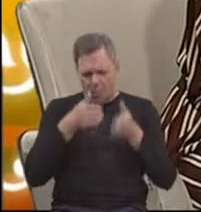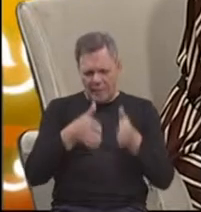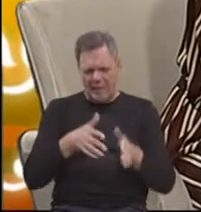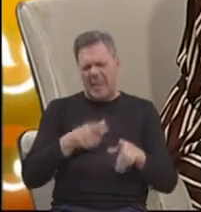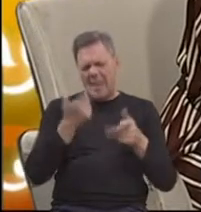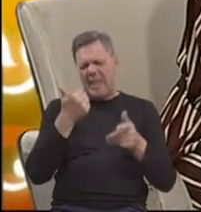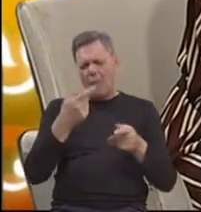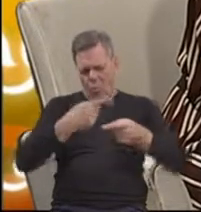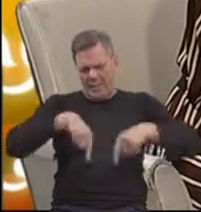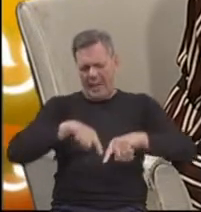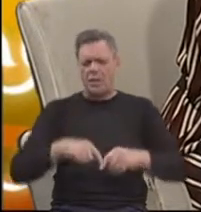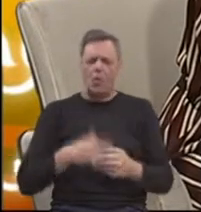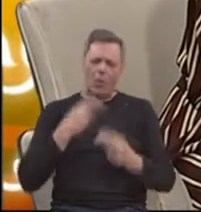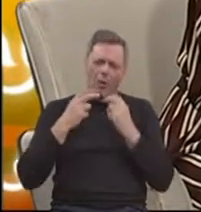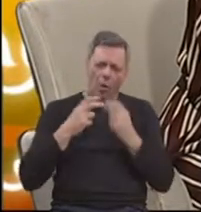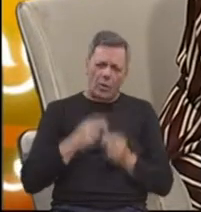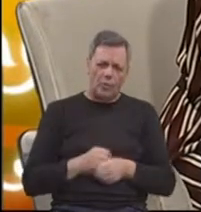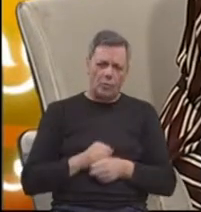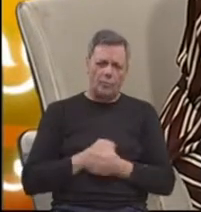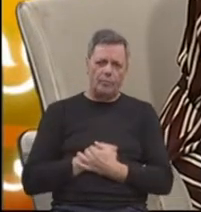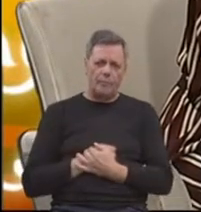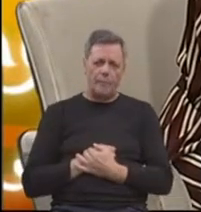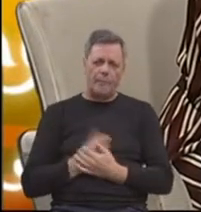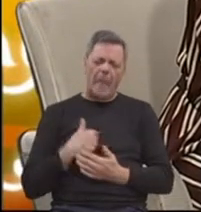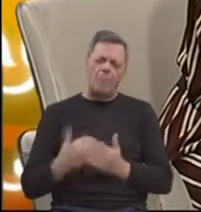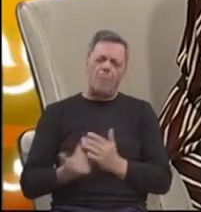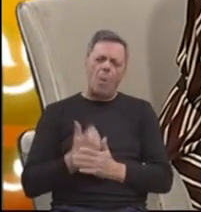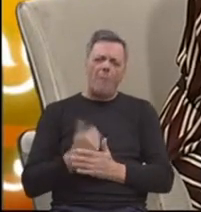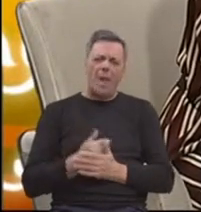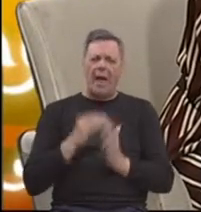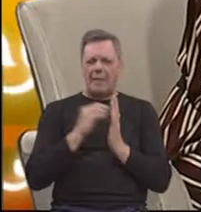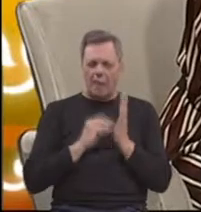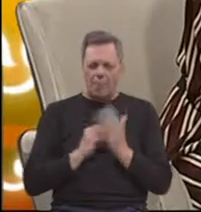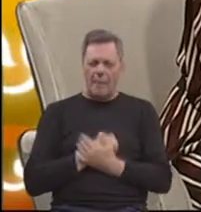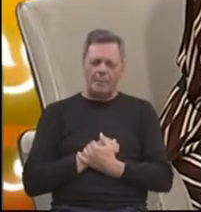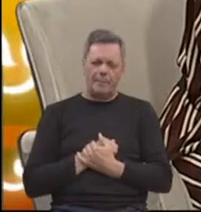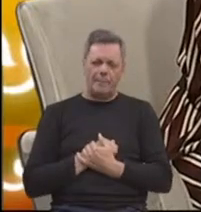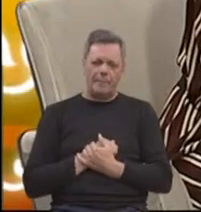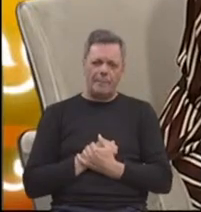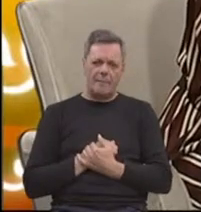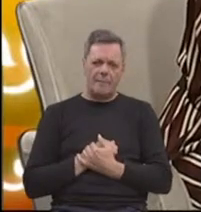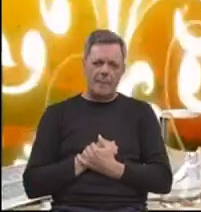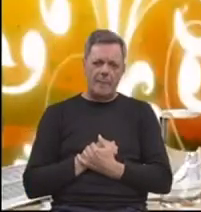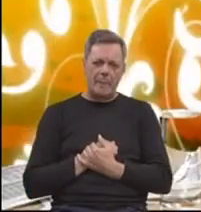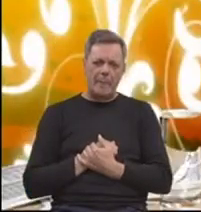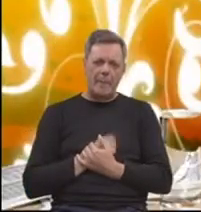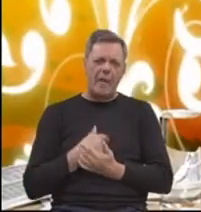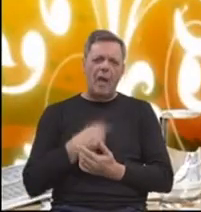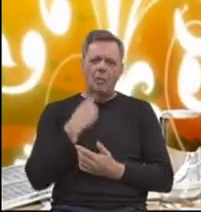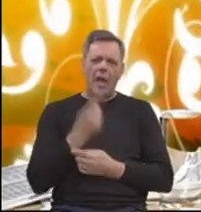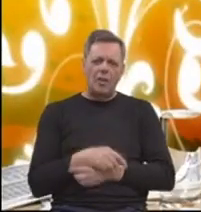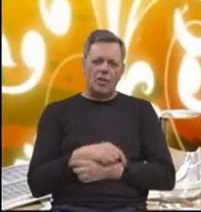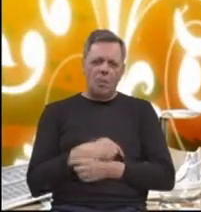čitavu sekciju na kongresu. Ukoliko imamo još samo malo vremena, ja bih ponovila samo datume i evo, sve što datume, je. Evo, datume, a ja ću reći da se